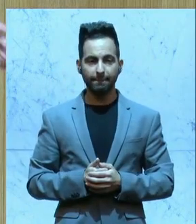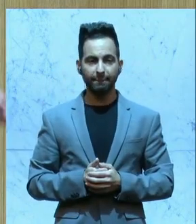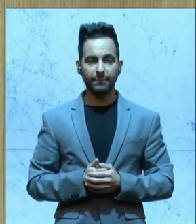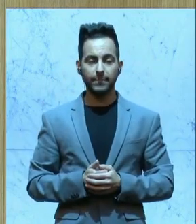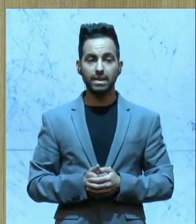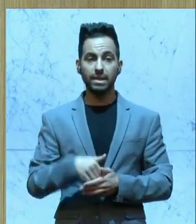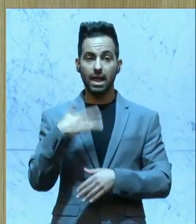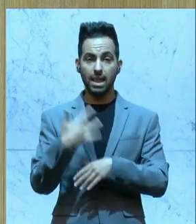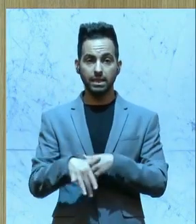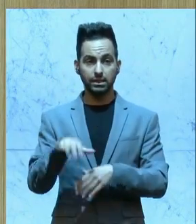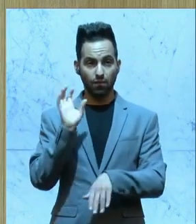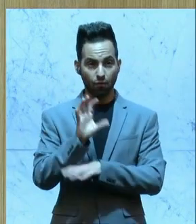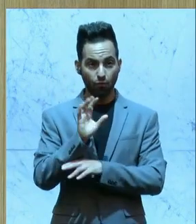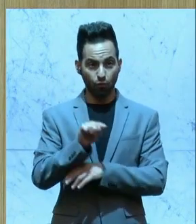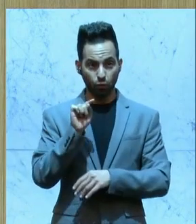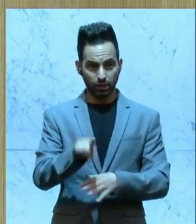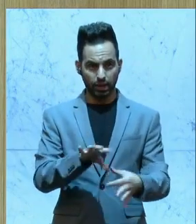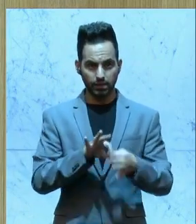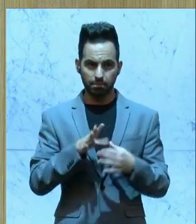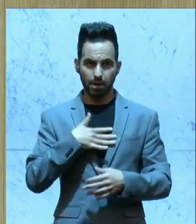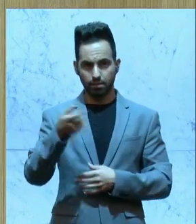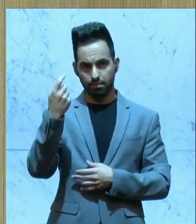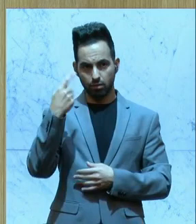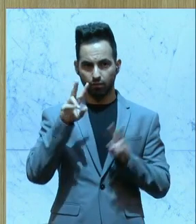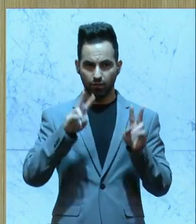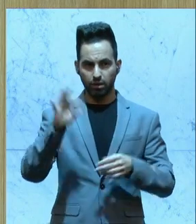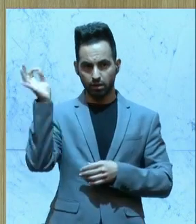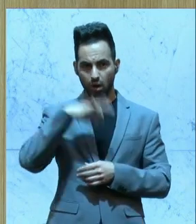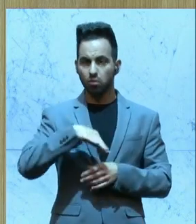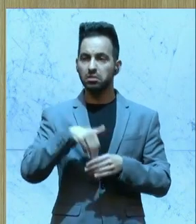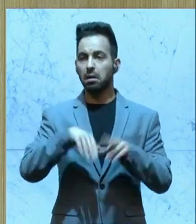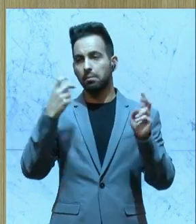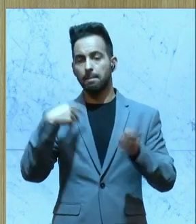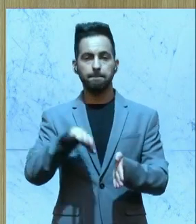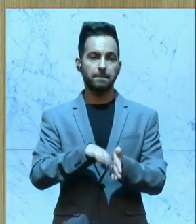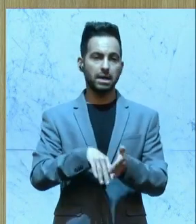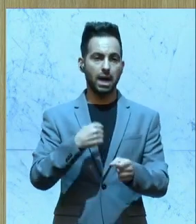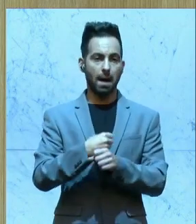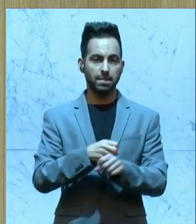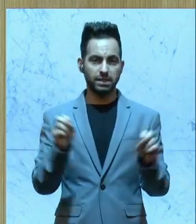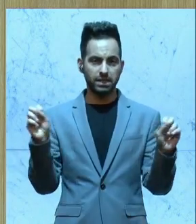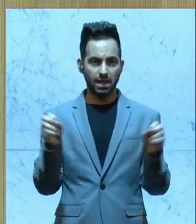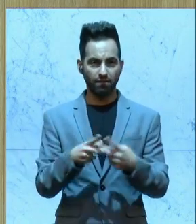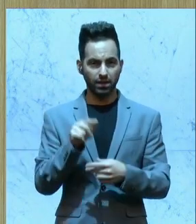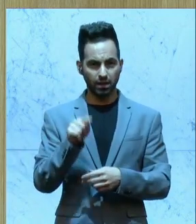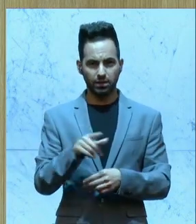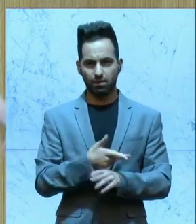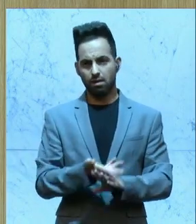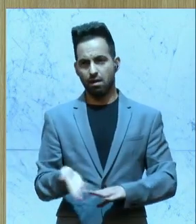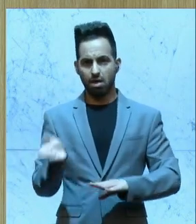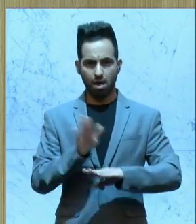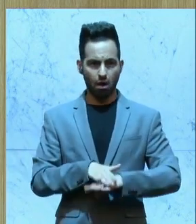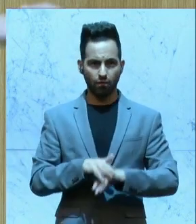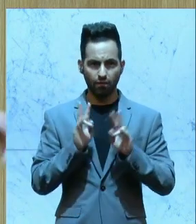Der letzte Vorwurf, und das ist etwas, was ich ganz traurig finde, es geht uns um billige Arbeitskräfte, das finde ich ehrlich gesagt nicht nur vermessen, sondern ganz